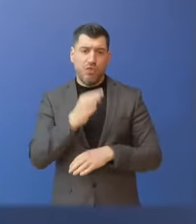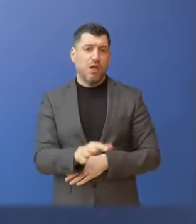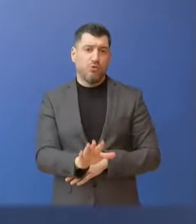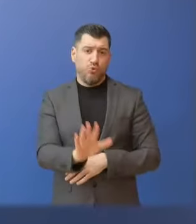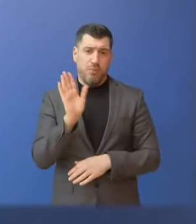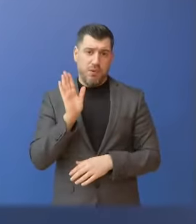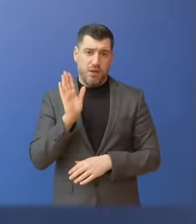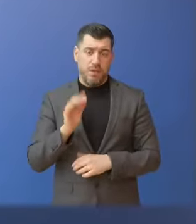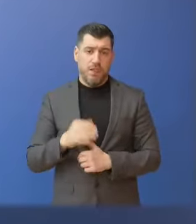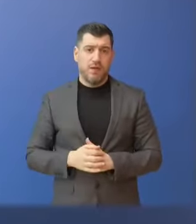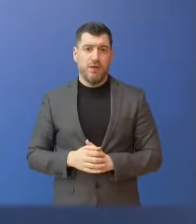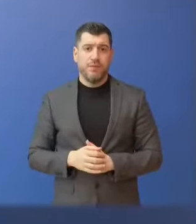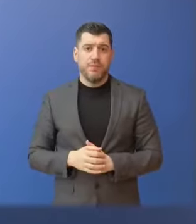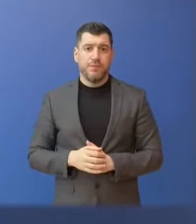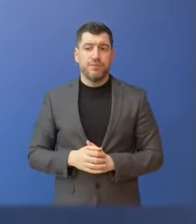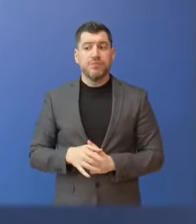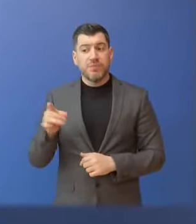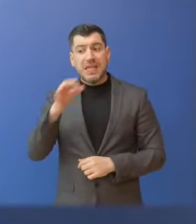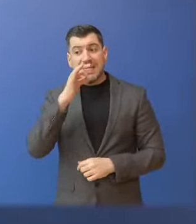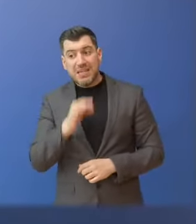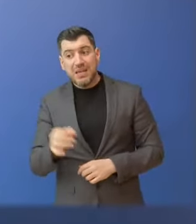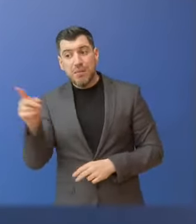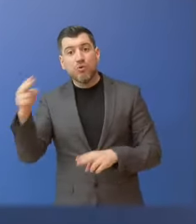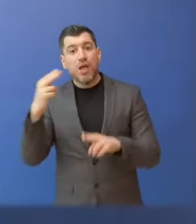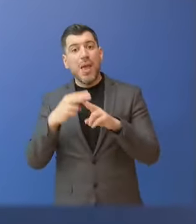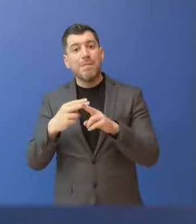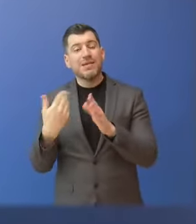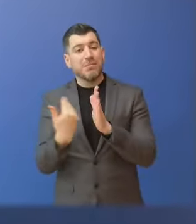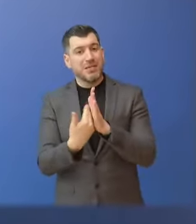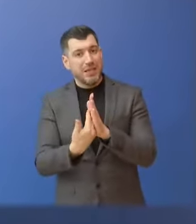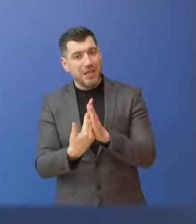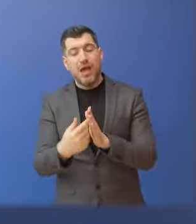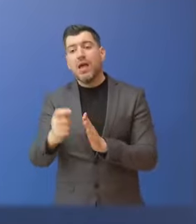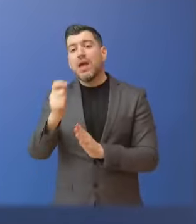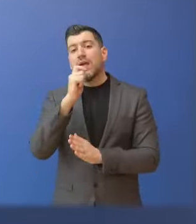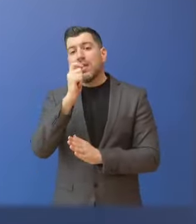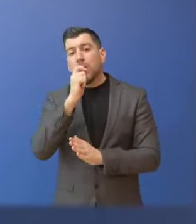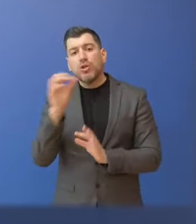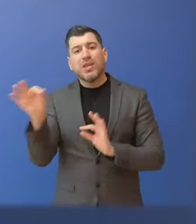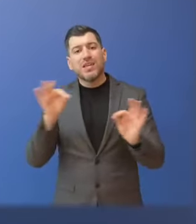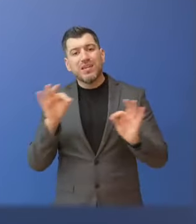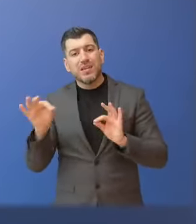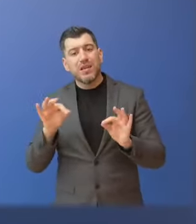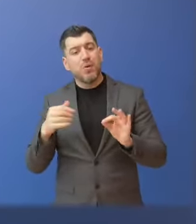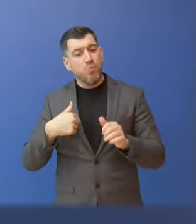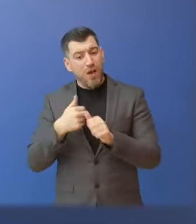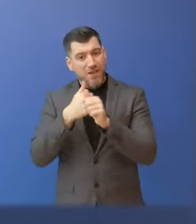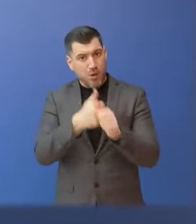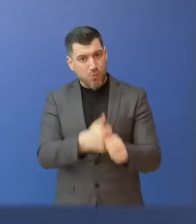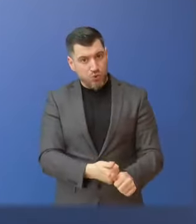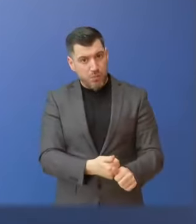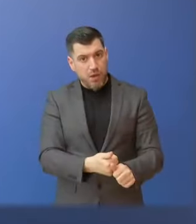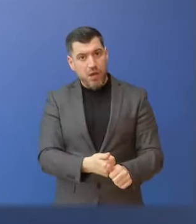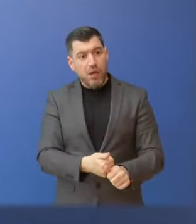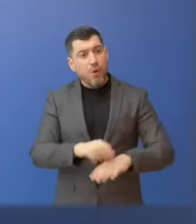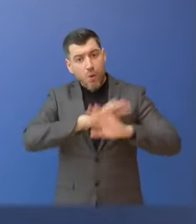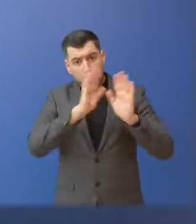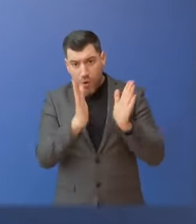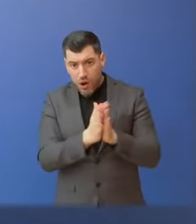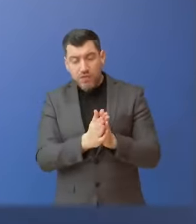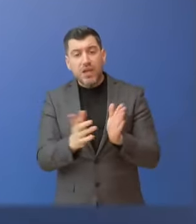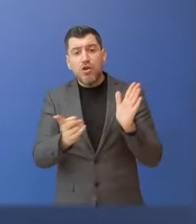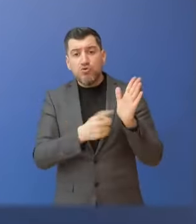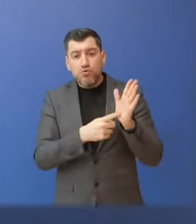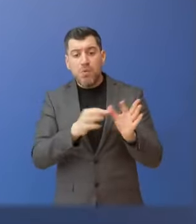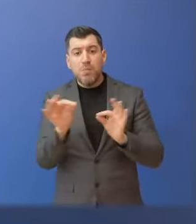οποιαδήποτε έρευνα σας λέμε ότι με βάση τα επίσημα στοιχεία και με πολιτικές οι οποίες εφαρμόστηκαν όλα αυτά που σας ανέλυσα είναι νόμοι του κράτους είναι πολιτικές οι οποίες